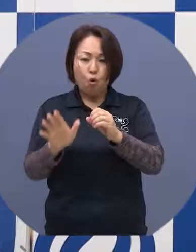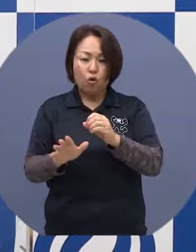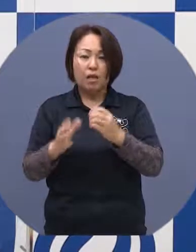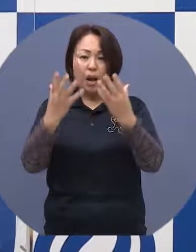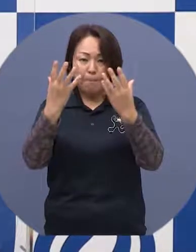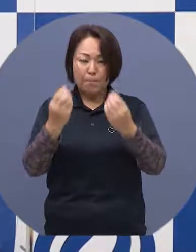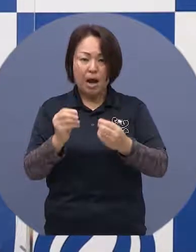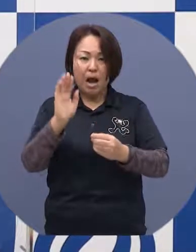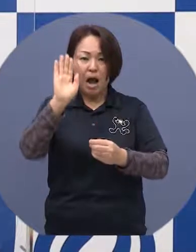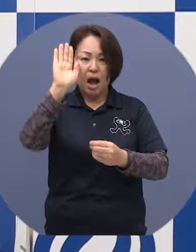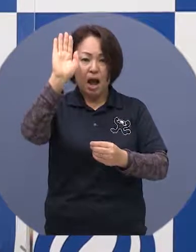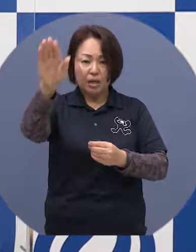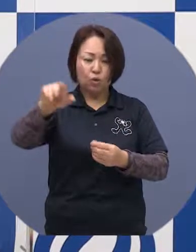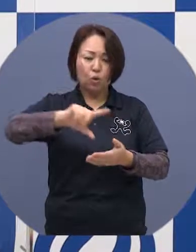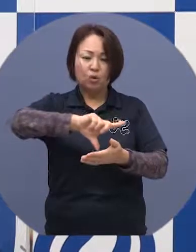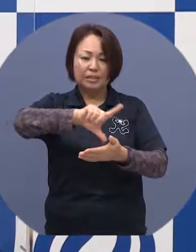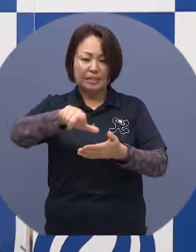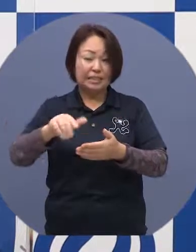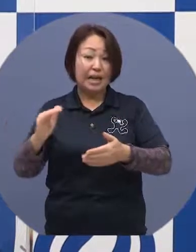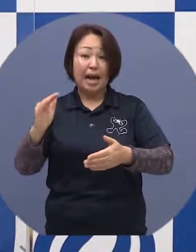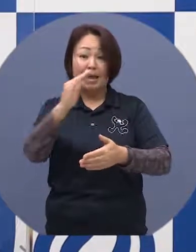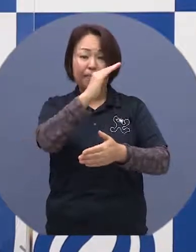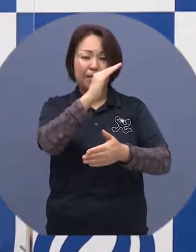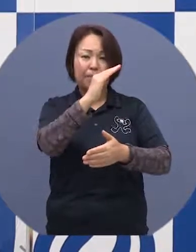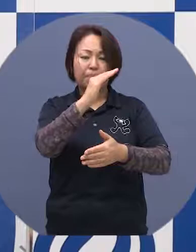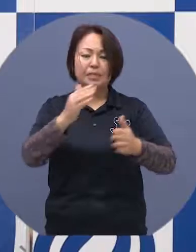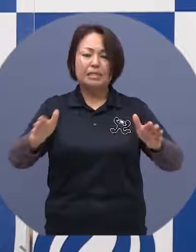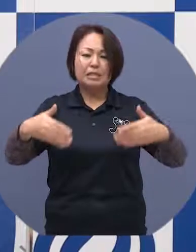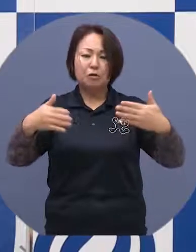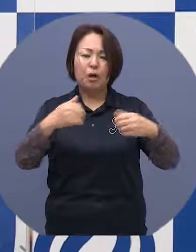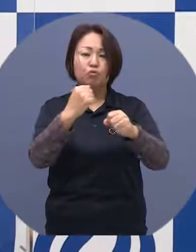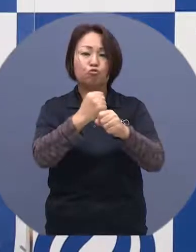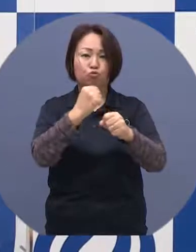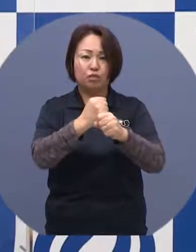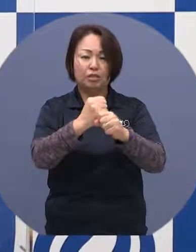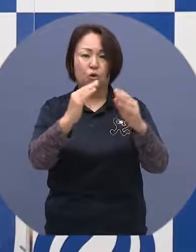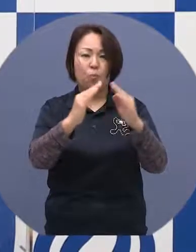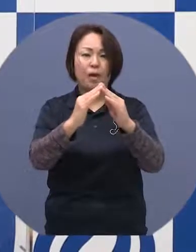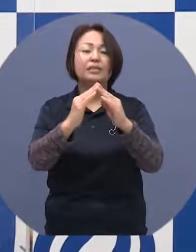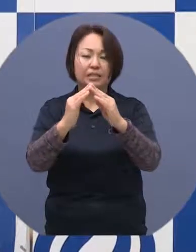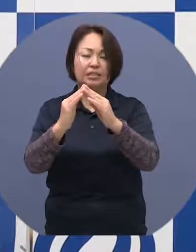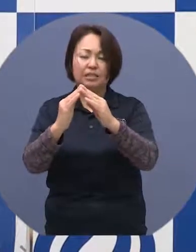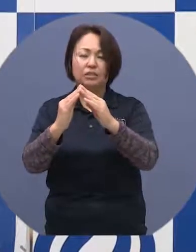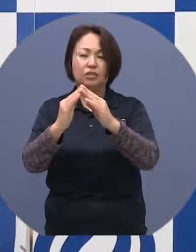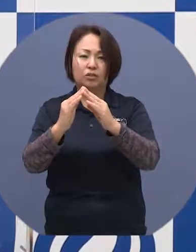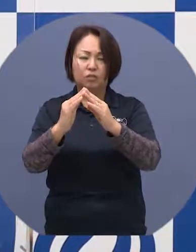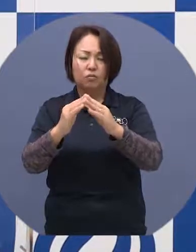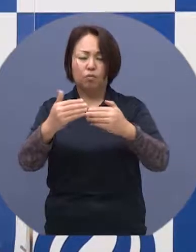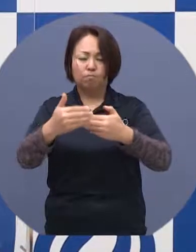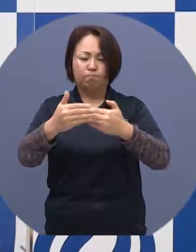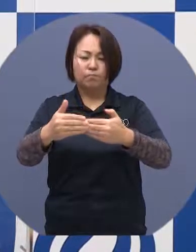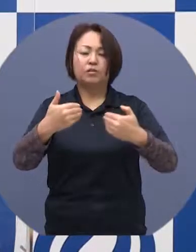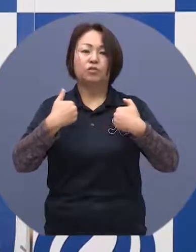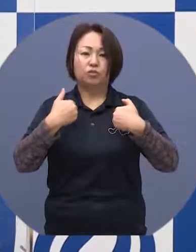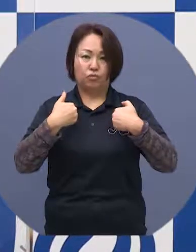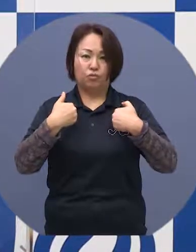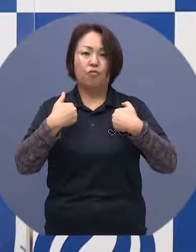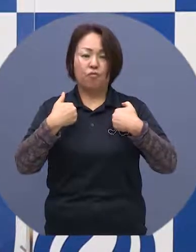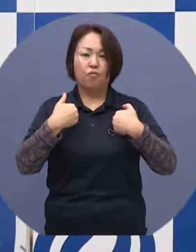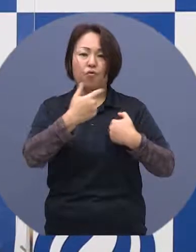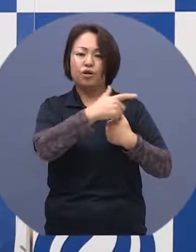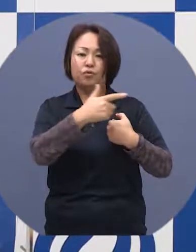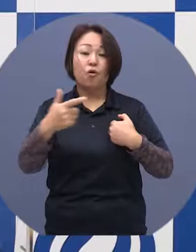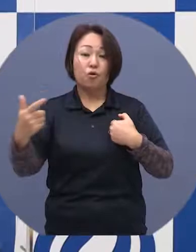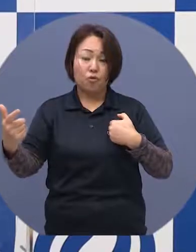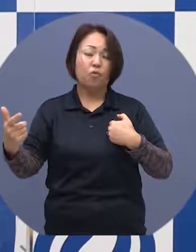の地域発展がにぎわいスーツに向けた街づくりの準備も進めていかなければならないと考えておりますiot であったり ai であっ